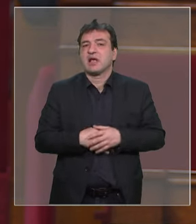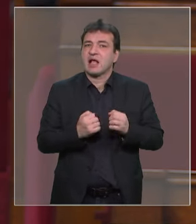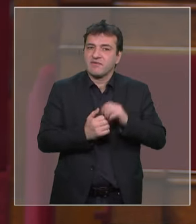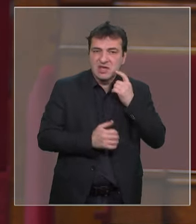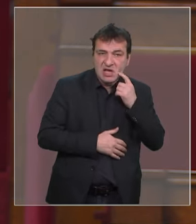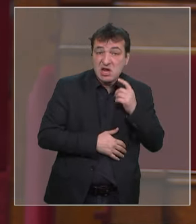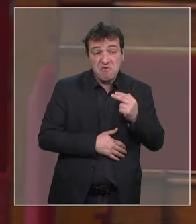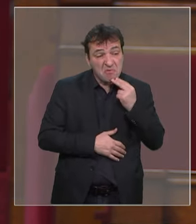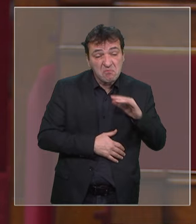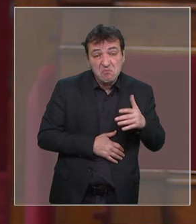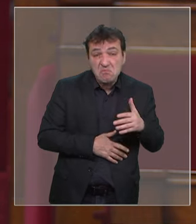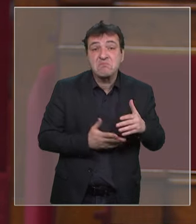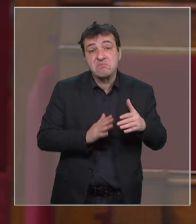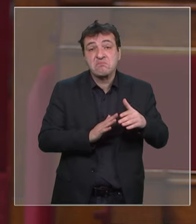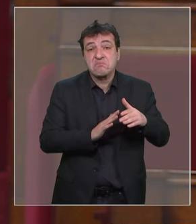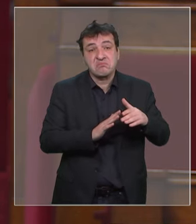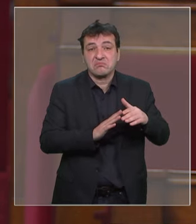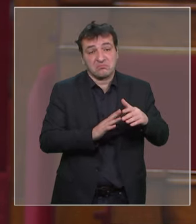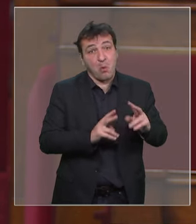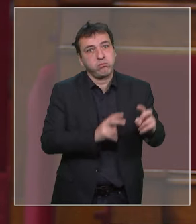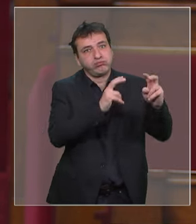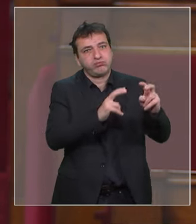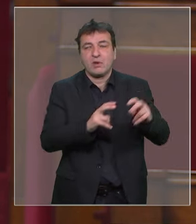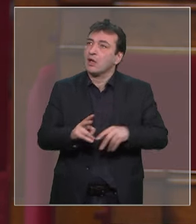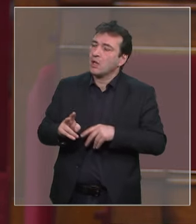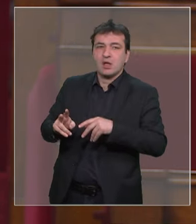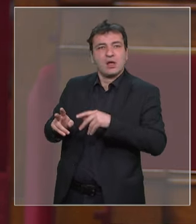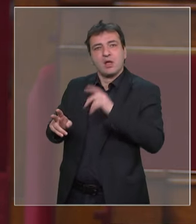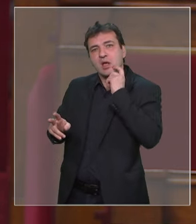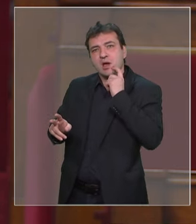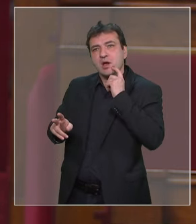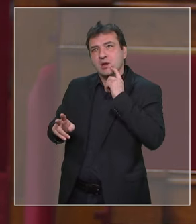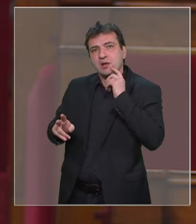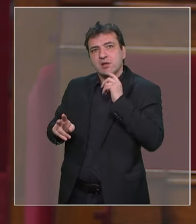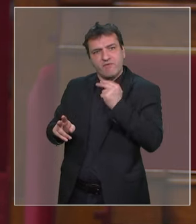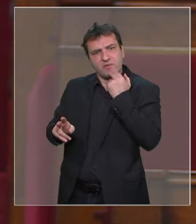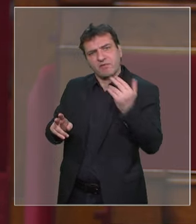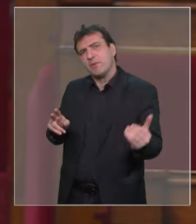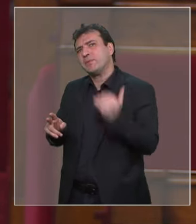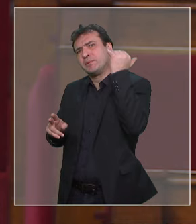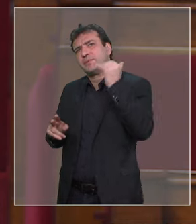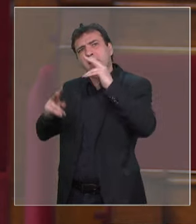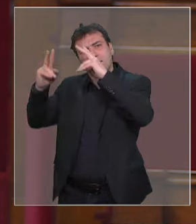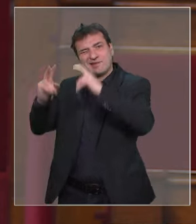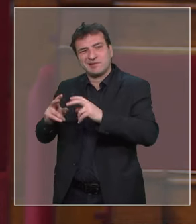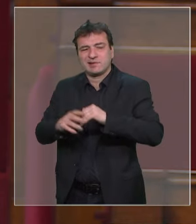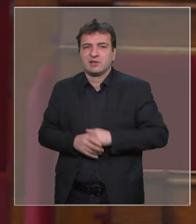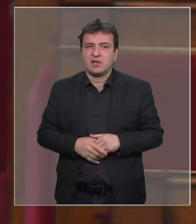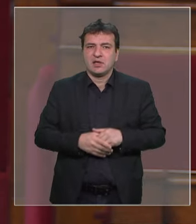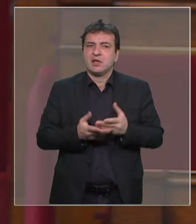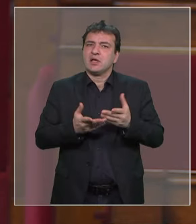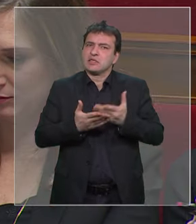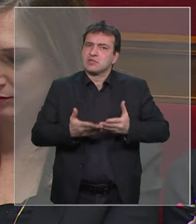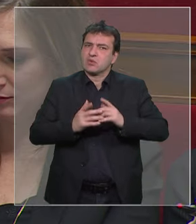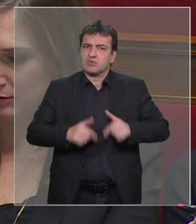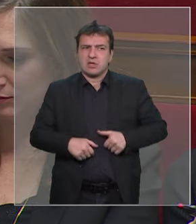tandis que celle d'élèves très performants régresse. L'état de notre école, les savoirs de nos enfants inquiètent les Françaises et les Français, Monsieur le Ministre,